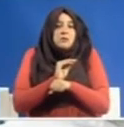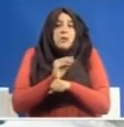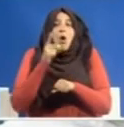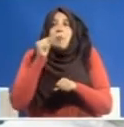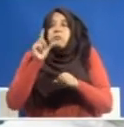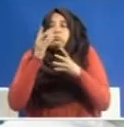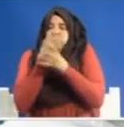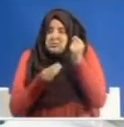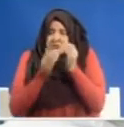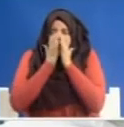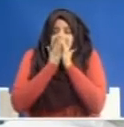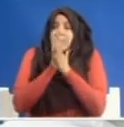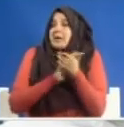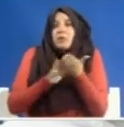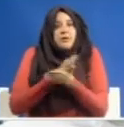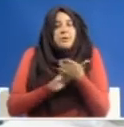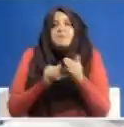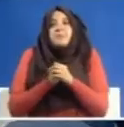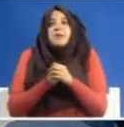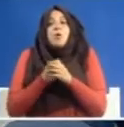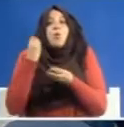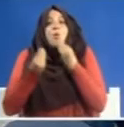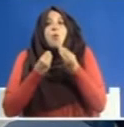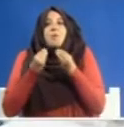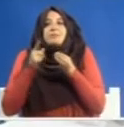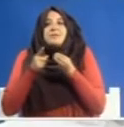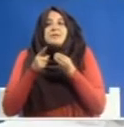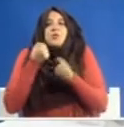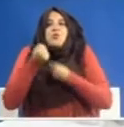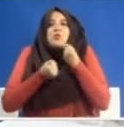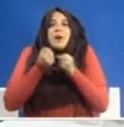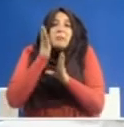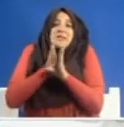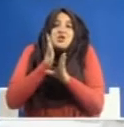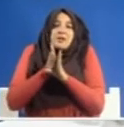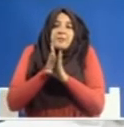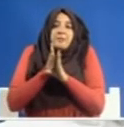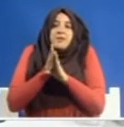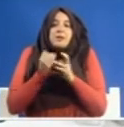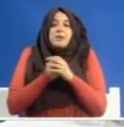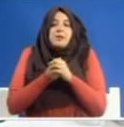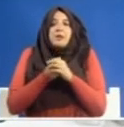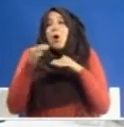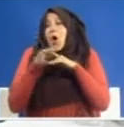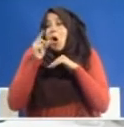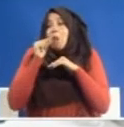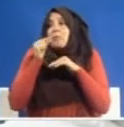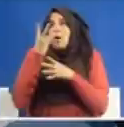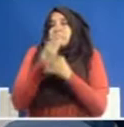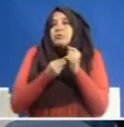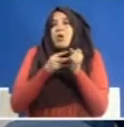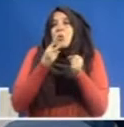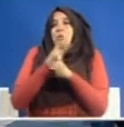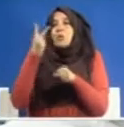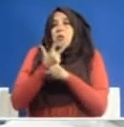53 الفقرة الأولى، وقد يكون الضرر معنويا، لأنه المرأة إذا كان غاب على الزوج غاب عليها عامين ثلاثة أربعة